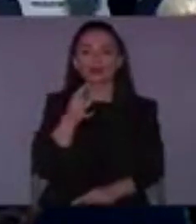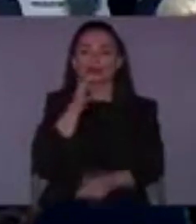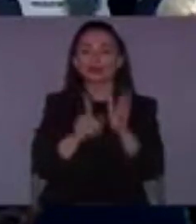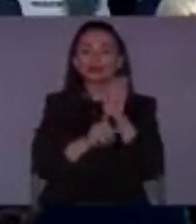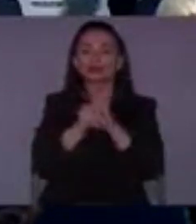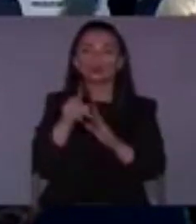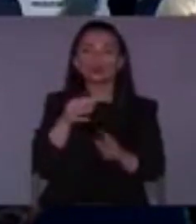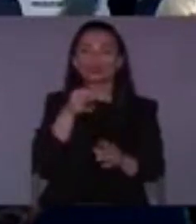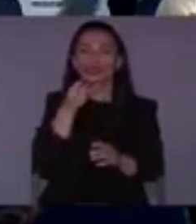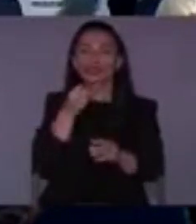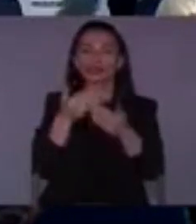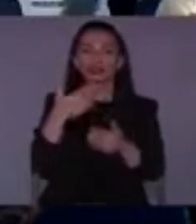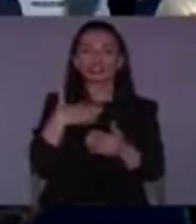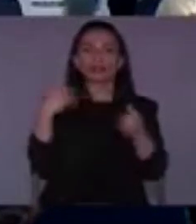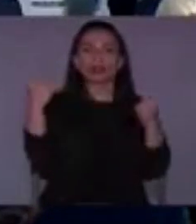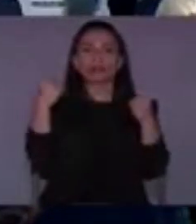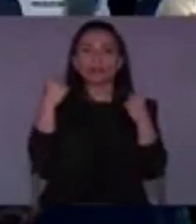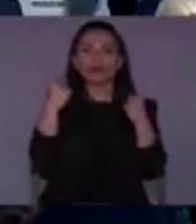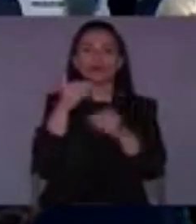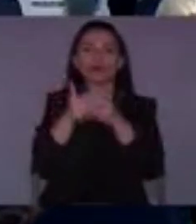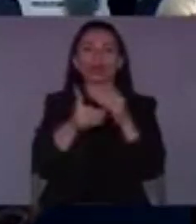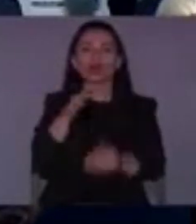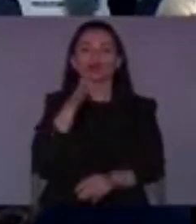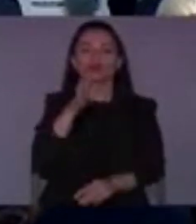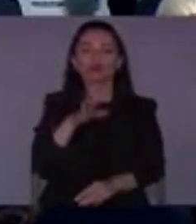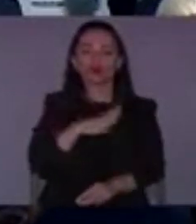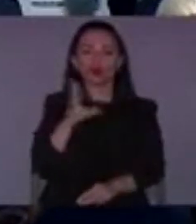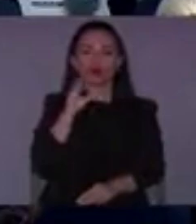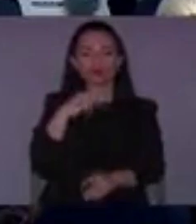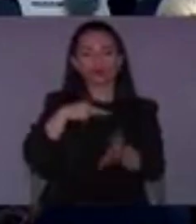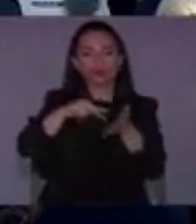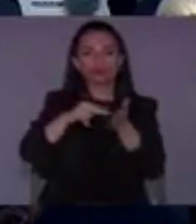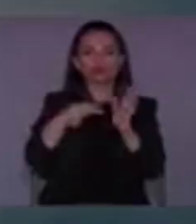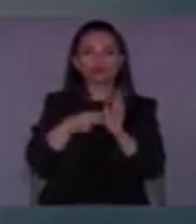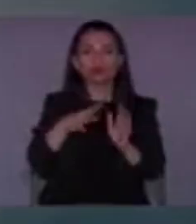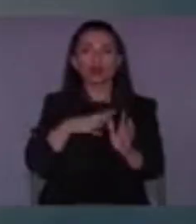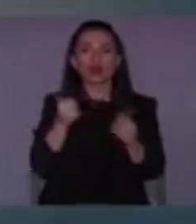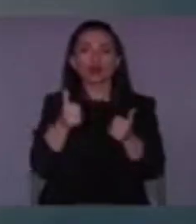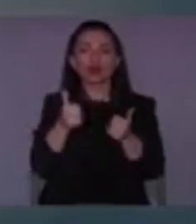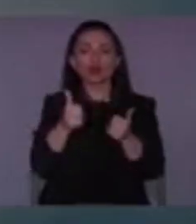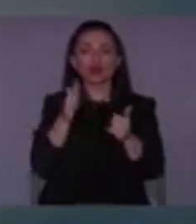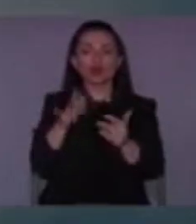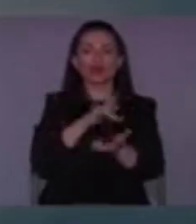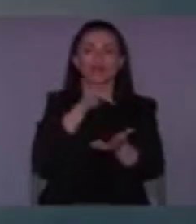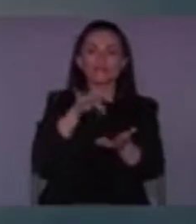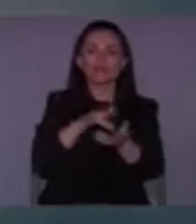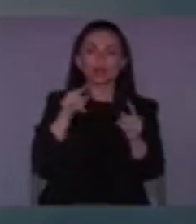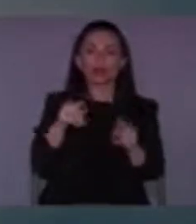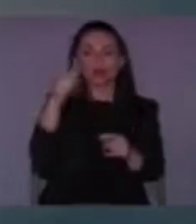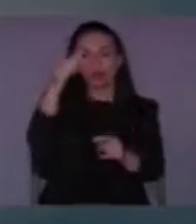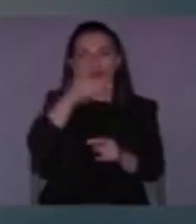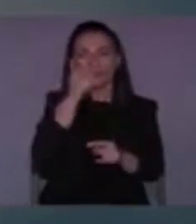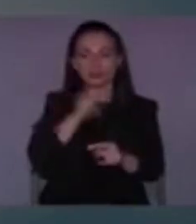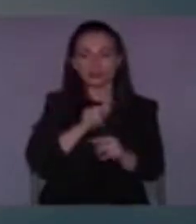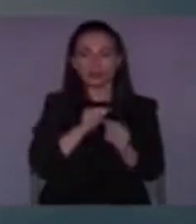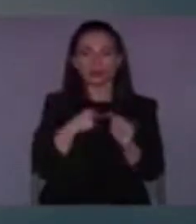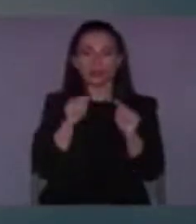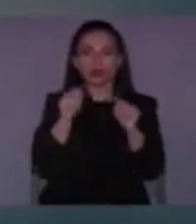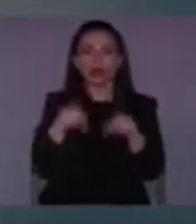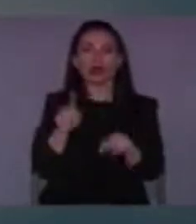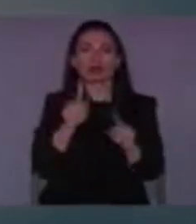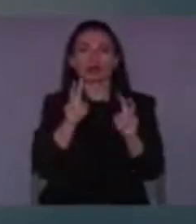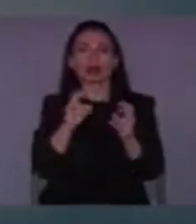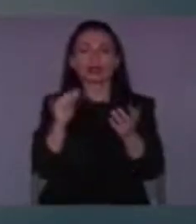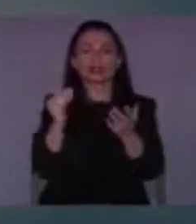ჯერ კიდევ ჩემი პირველი სპორტული კარიერის დროს, როცა ვგეგმავდი, როგორ ჩავდგებოდი ქვეყნის, ხალხის სამსახურში,